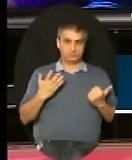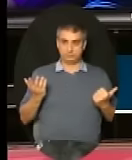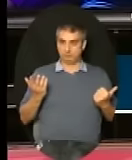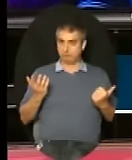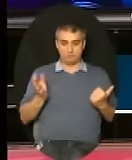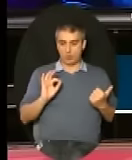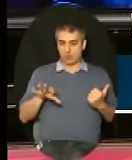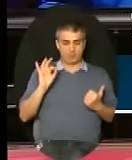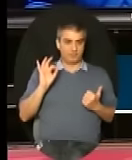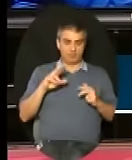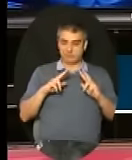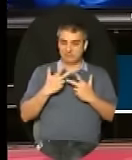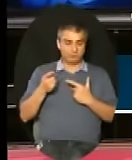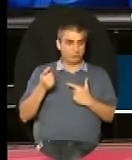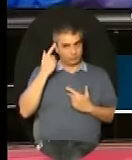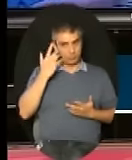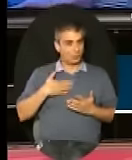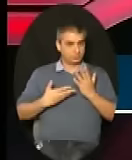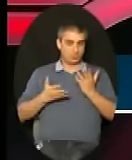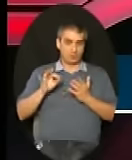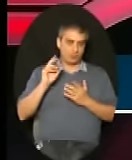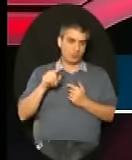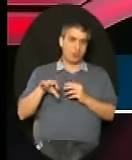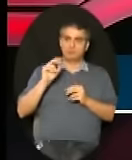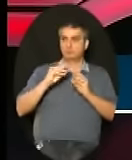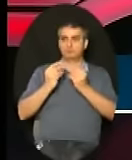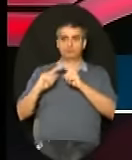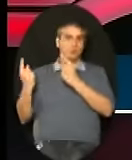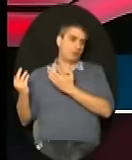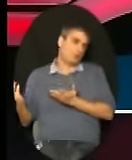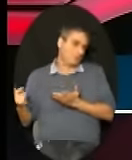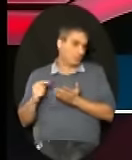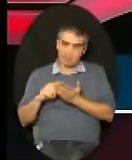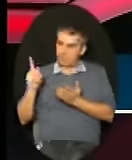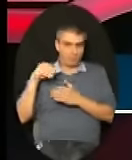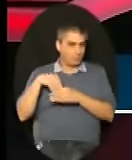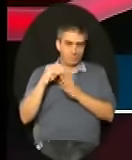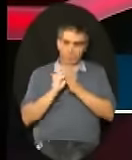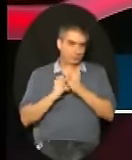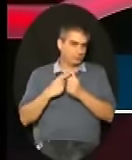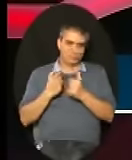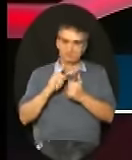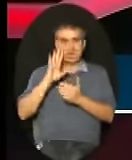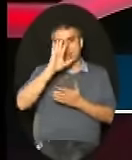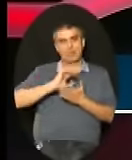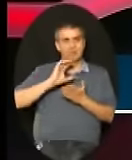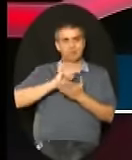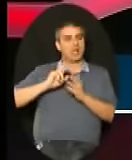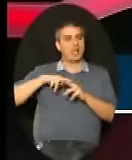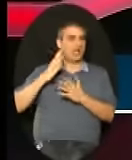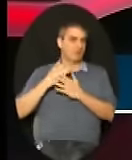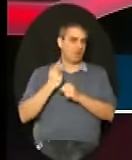הם לא נבחרו. הציבור ששוקל להצביע להם יכול להצביע למישהו אחר, מאחר שהם לא ברשימה. אז זה לא שלילה לאחר